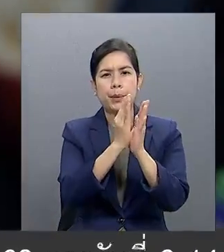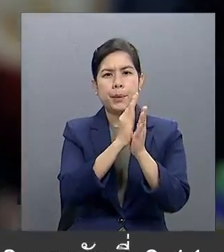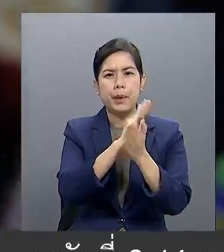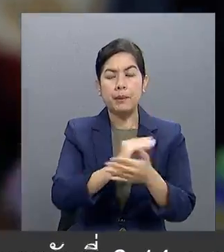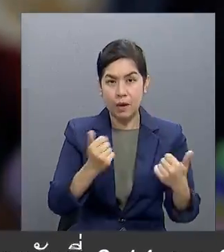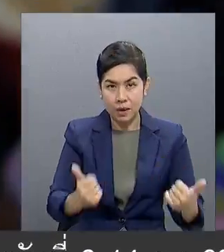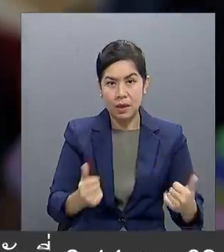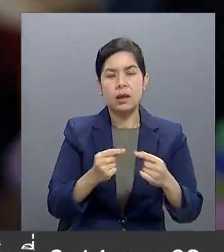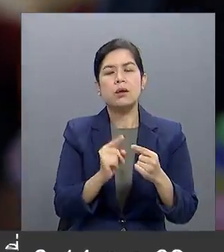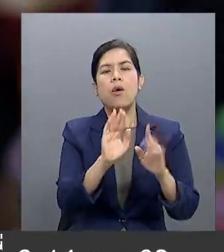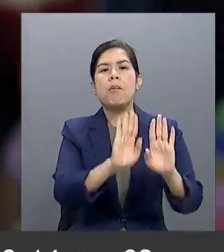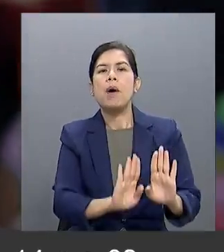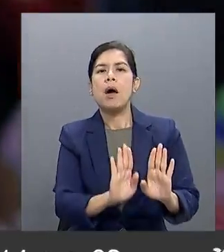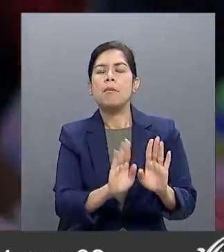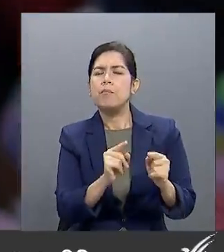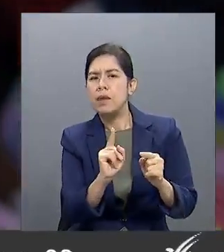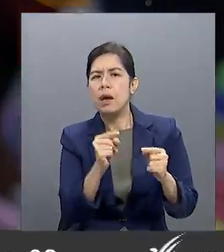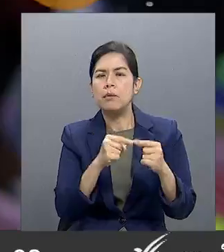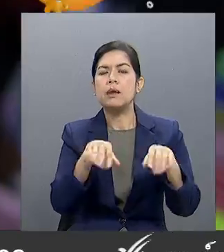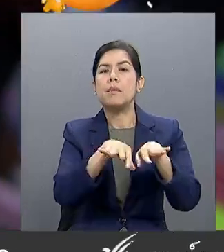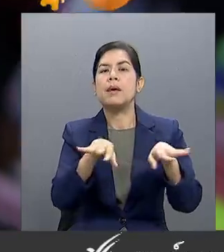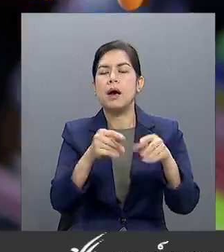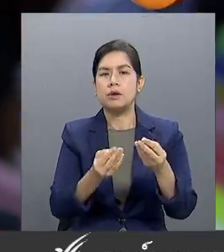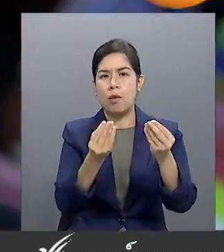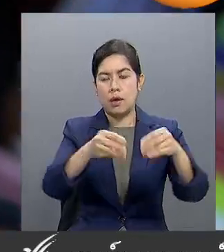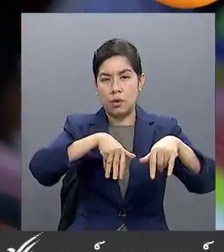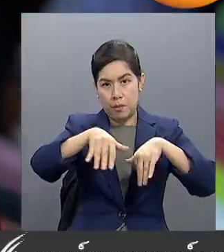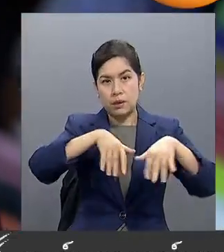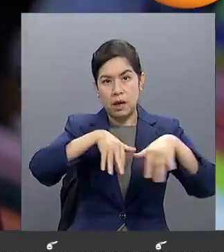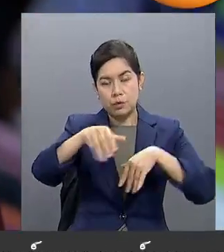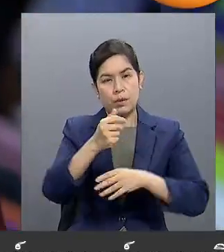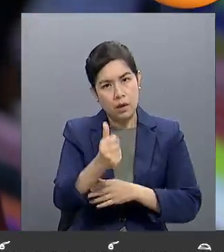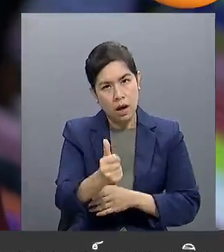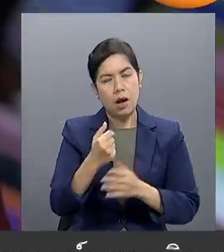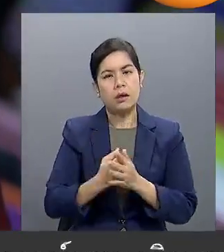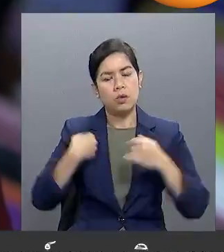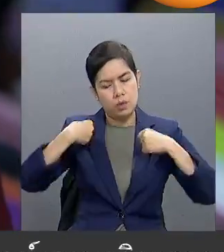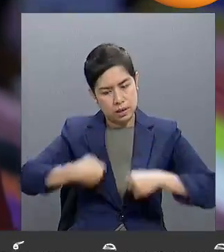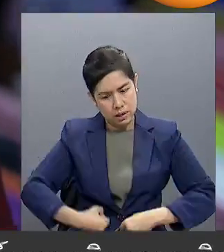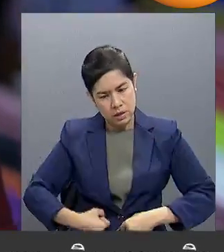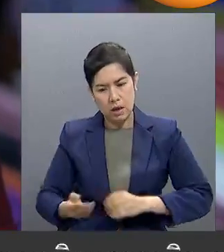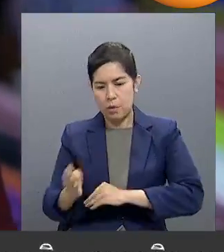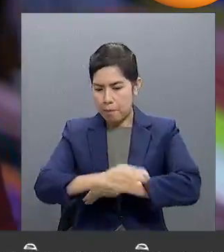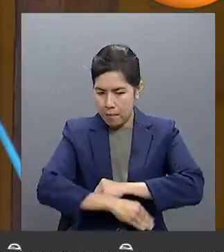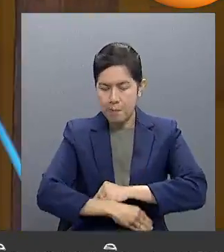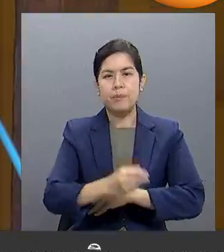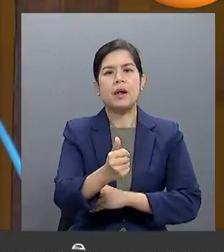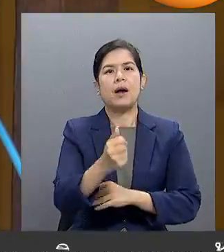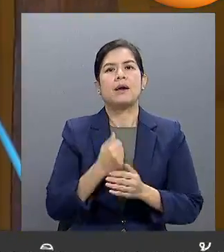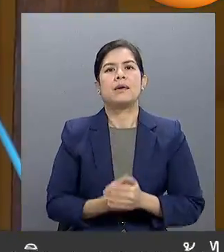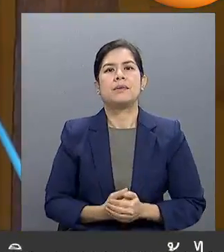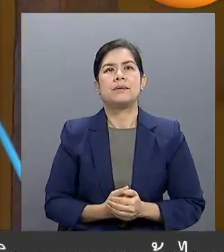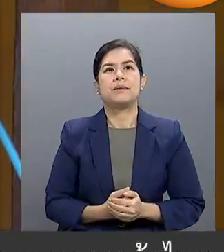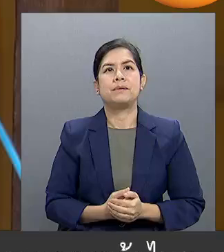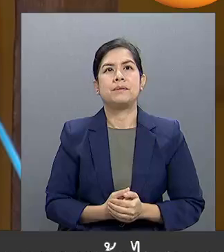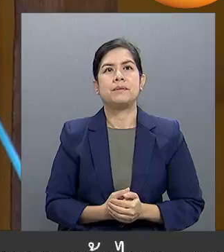ะให้ชาวบ้านทำให้ชาวบ้านนุ่งได้มันก็นุ่งได้หลากหลายช่วงนี้แม่ทำงานประจำไม่กีดยางใช่ไหมพอว่